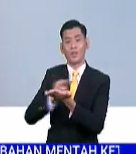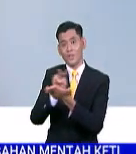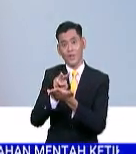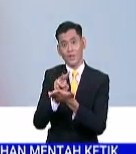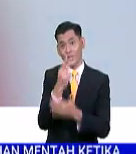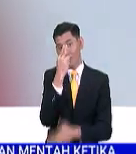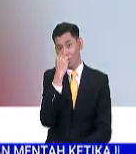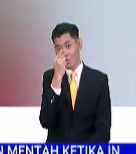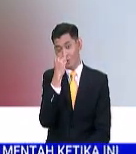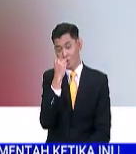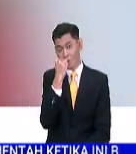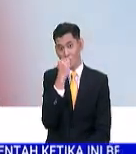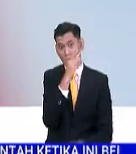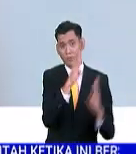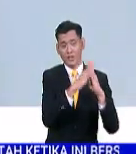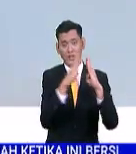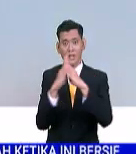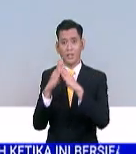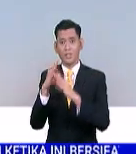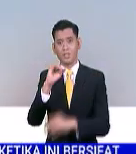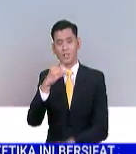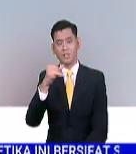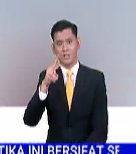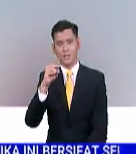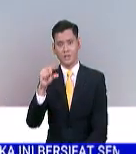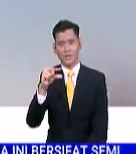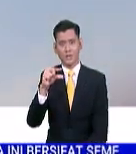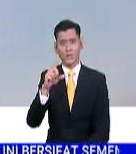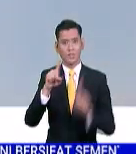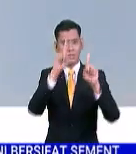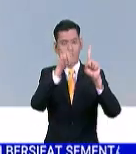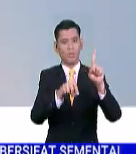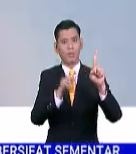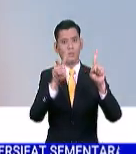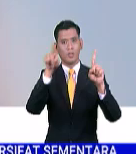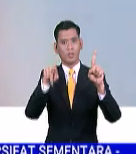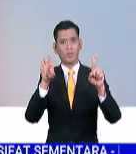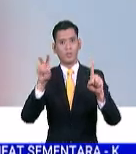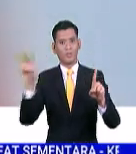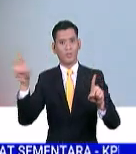ini dirakam di Bandar Yantai, wilayah Shandong, 1 Februari lalu.